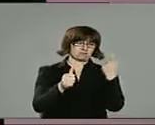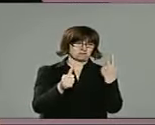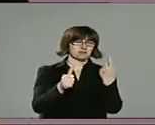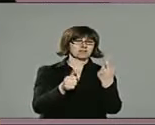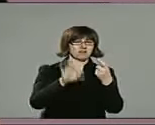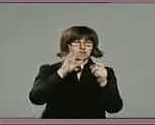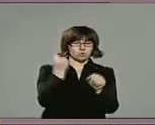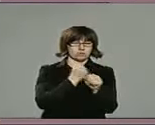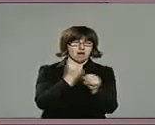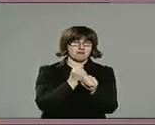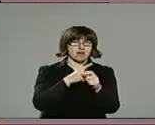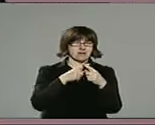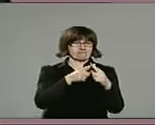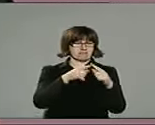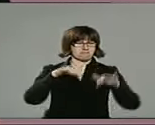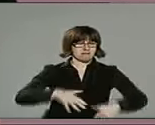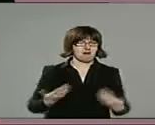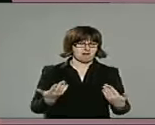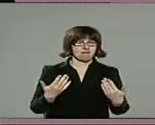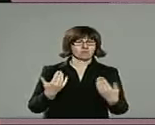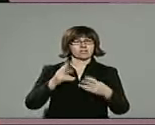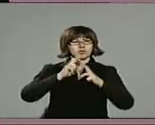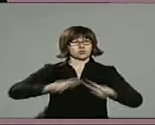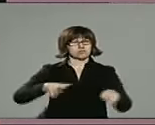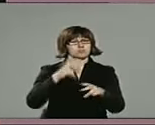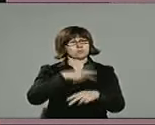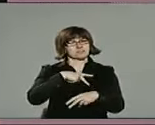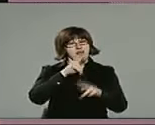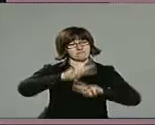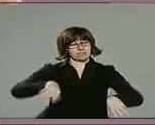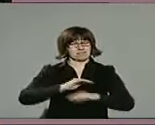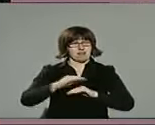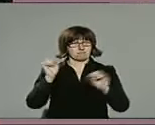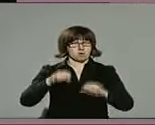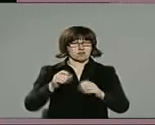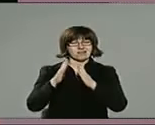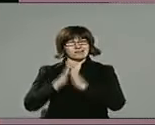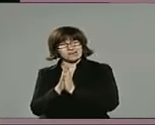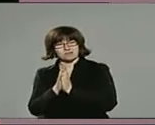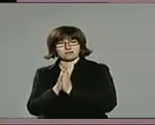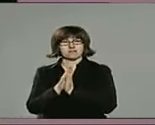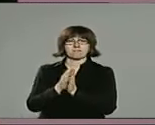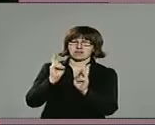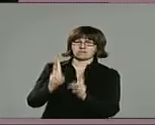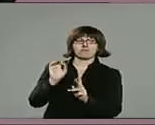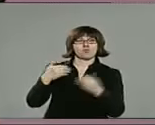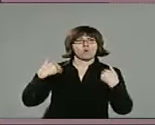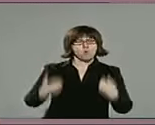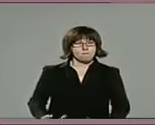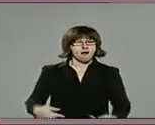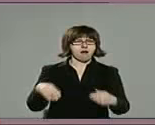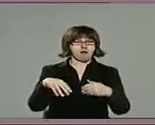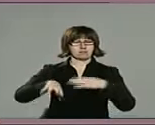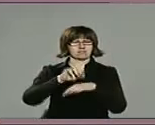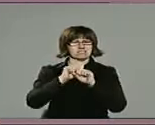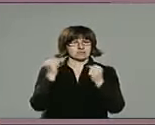die für gute Arbeit streiten und die den sozialen Frieden in unserem Land möglich machen. Mit den Kirchen, die zu Recht für eine humane Verfasstheit